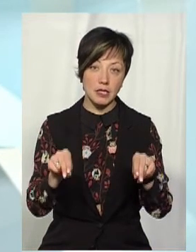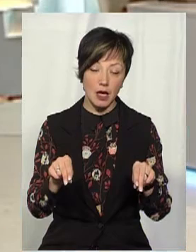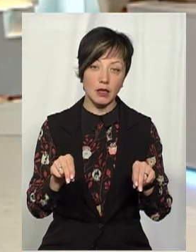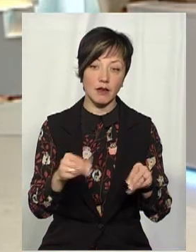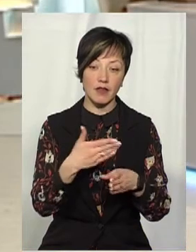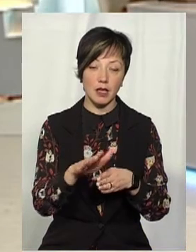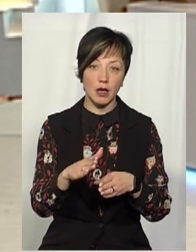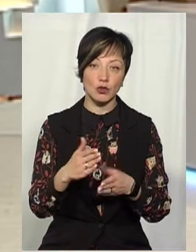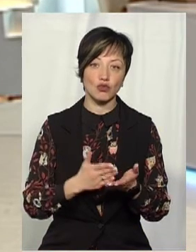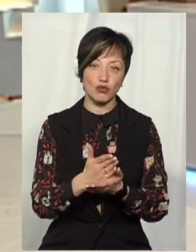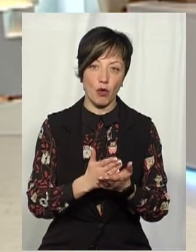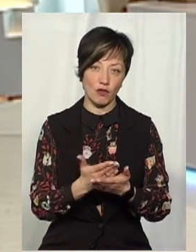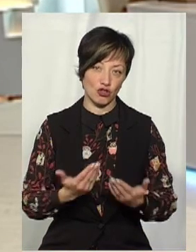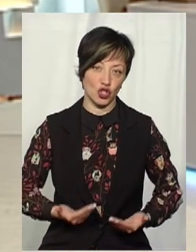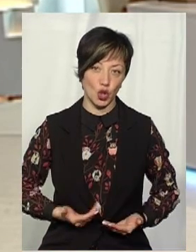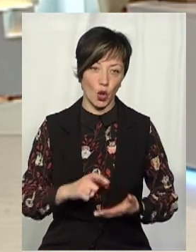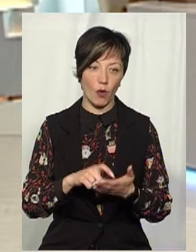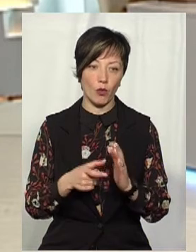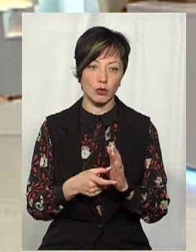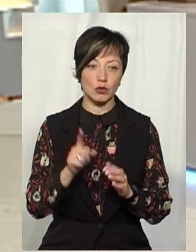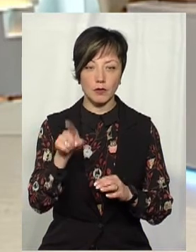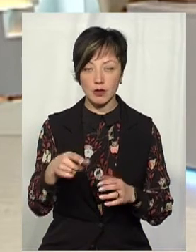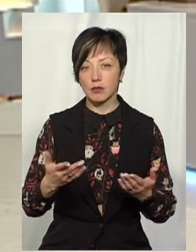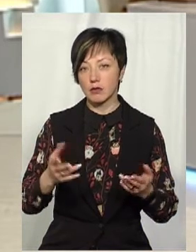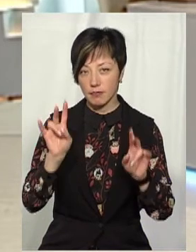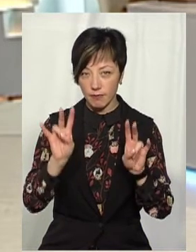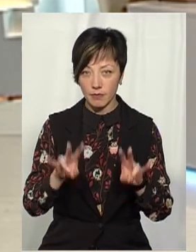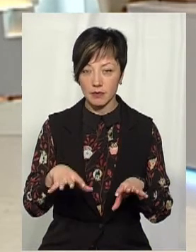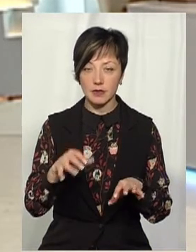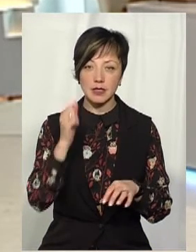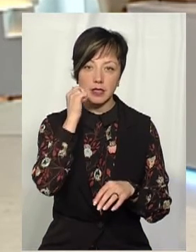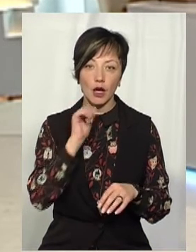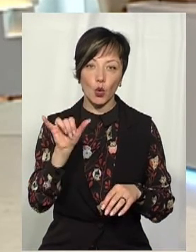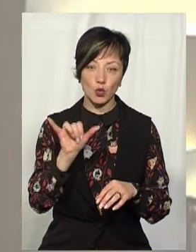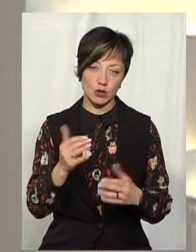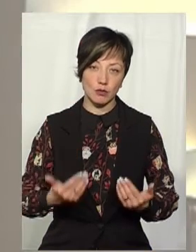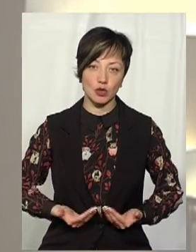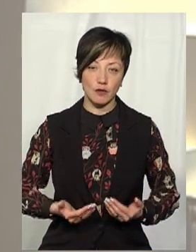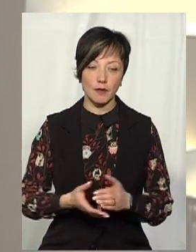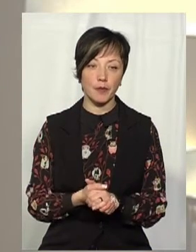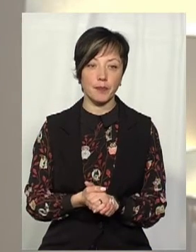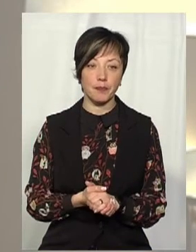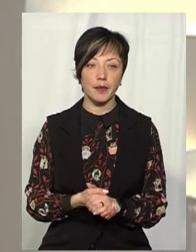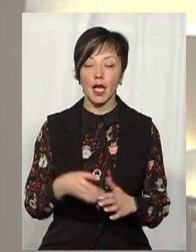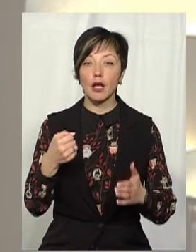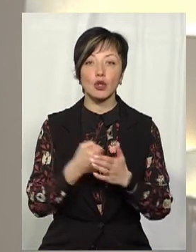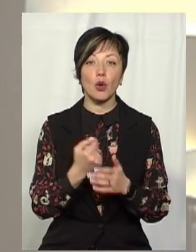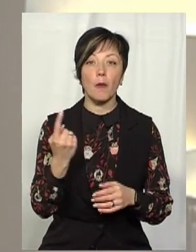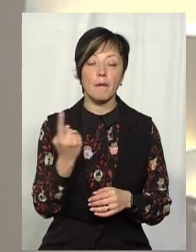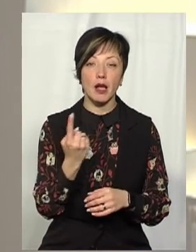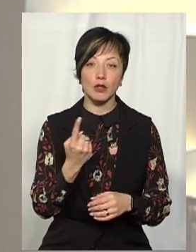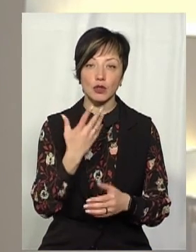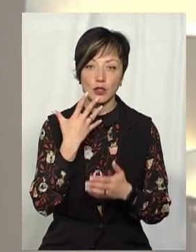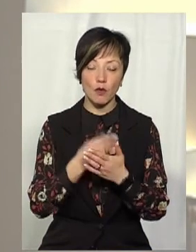що вона йому виділяє службове житло для того, щоб він проживав в Старій Ушиці. А от до першого